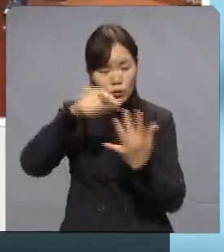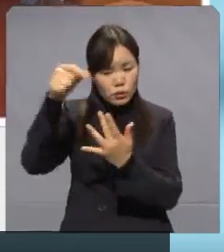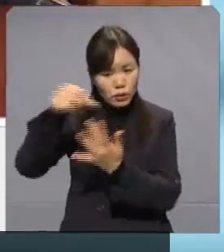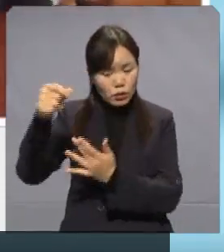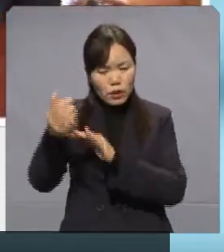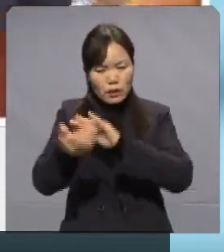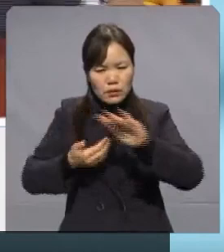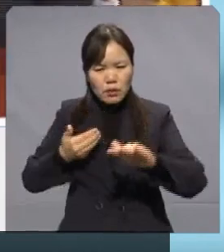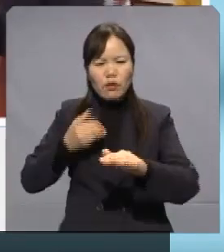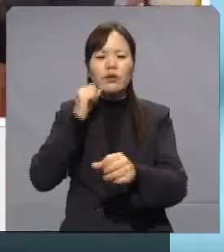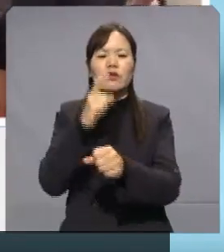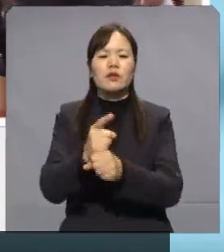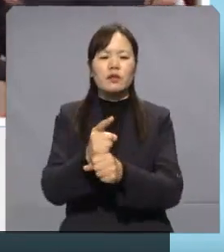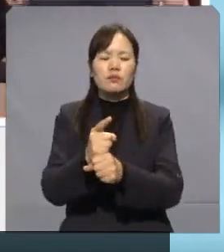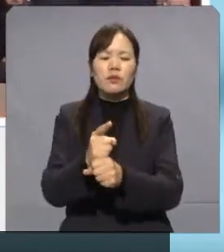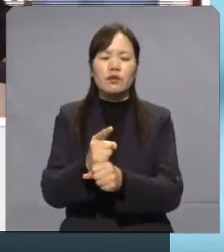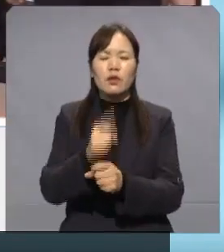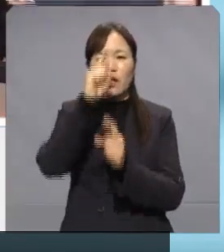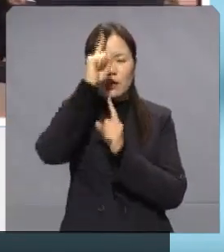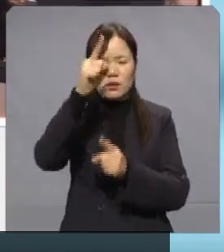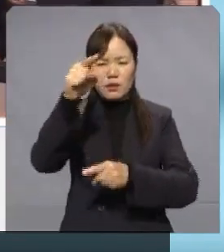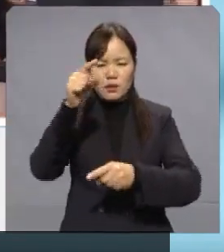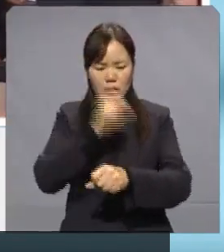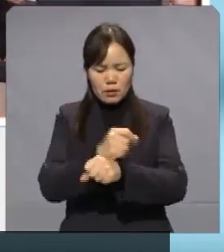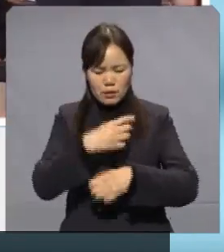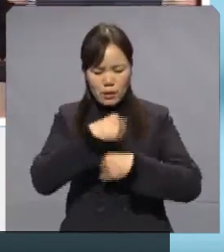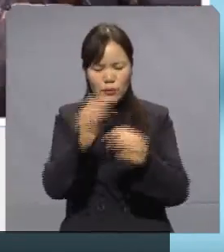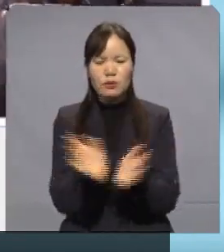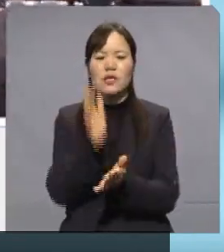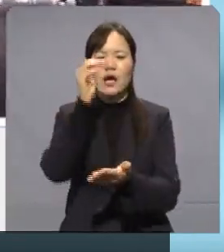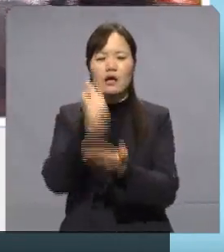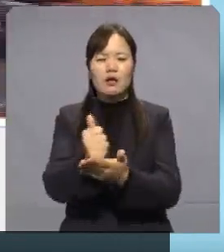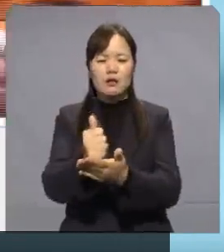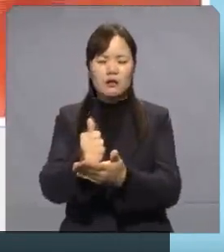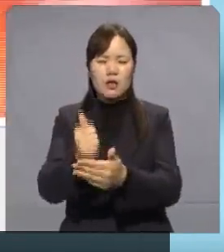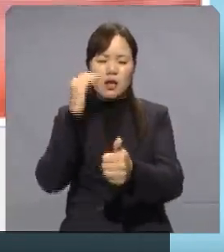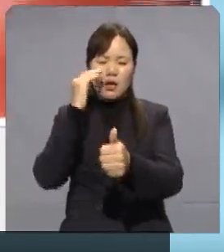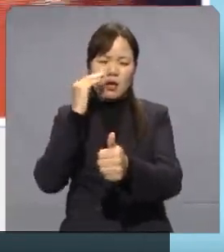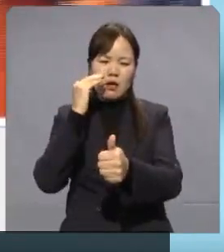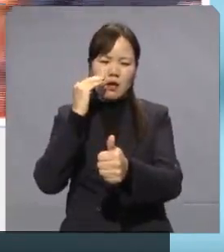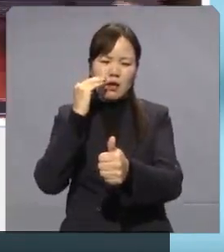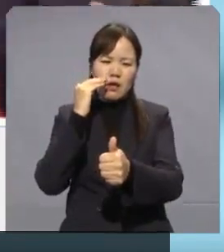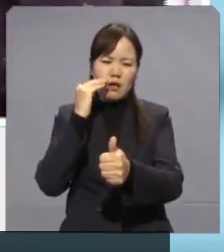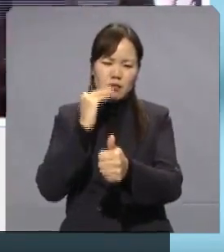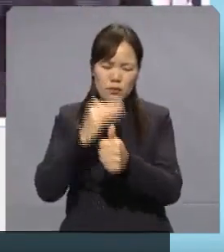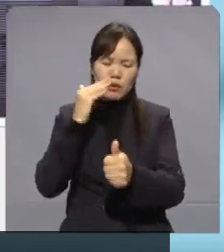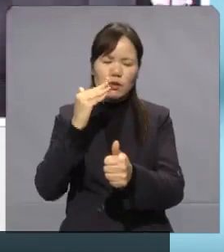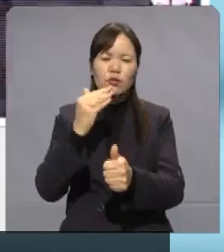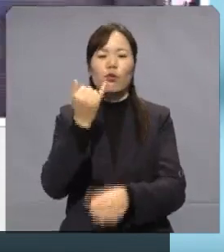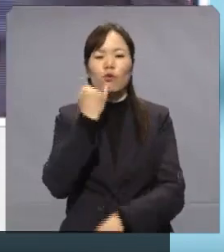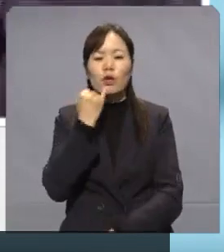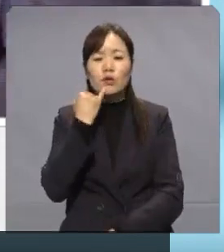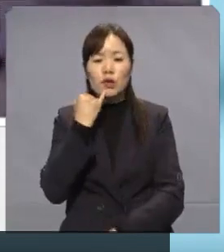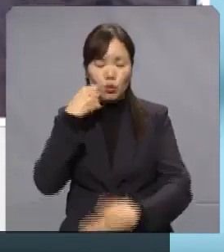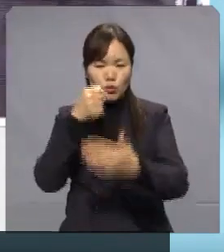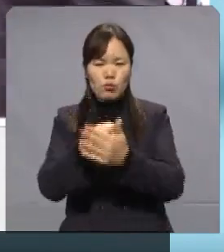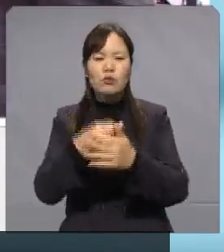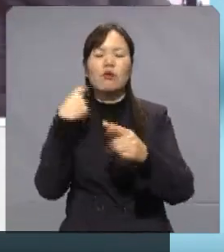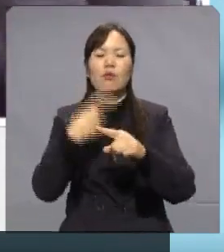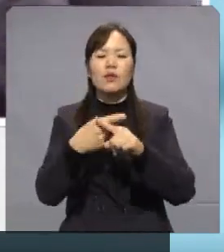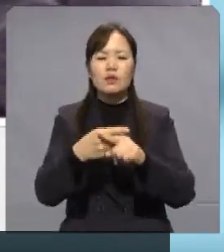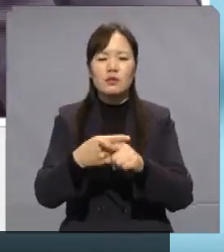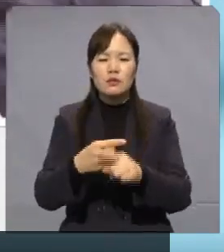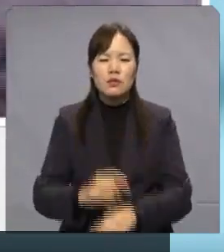있기 전에 이미, 아, 이상민 행안부 장관은 책임 추궁을 당해도 마땅해라고 결정을 내린 게 되니까. 전